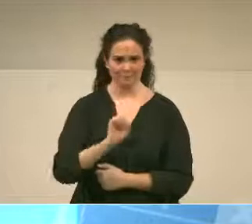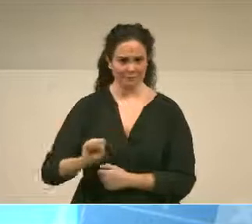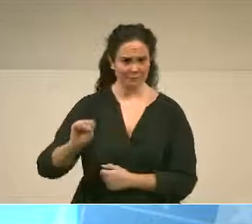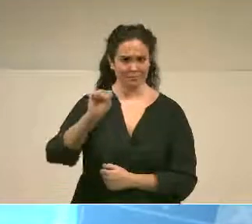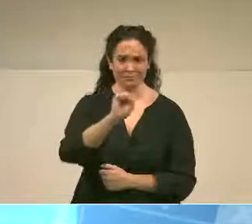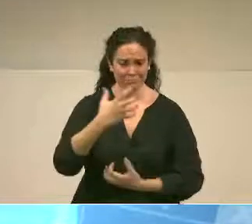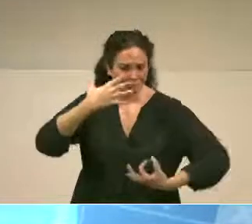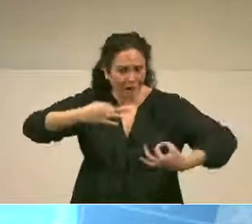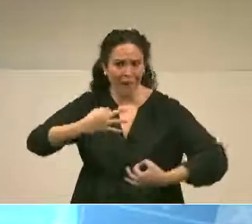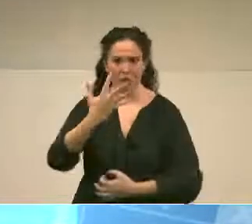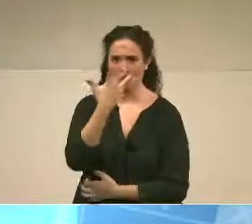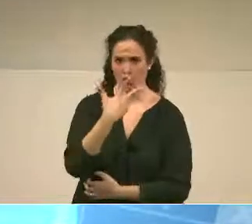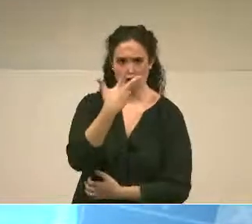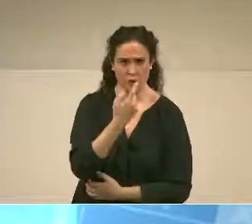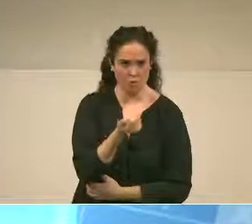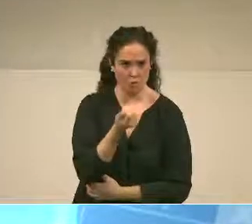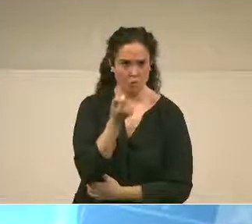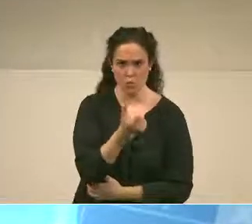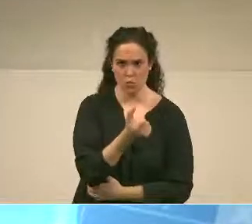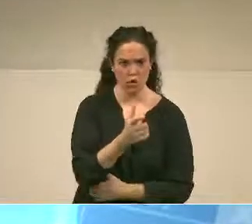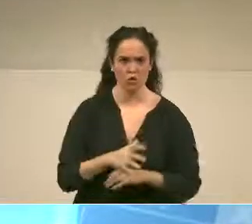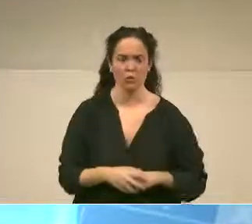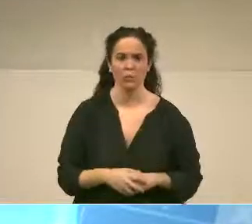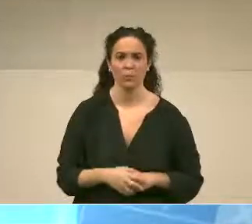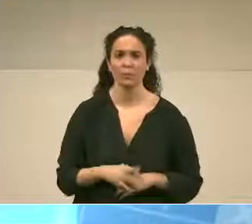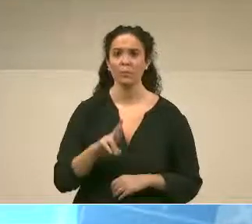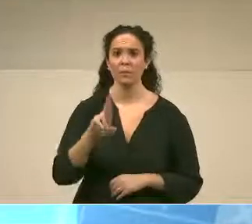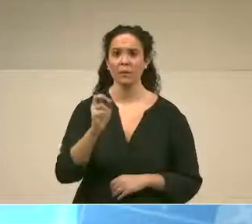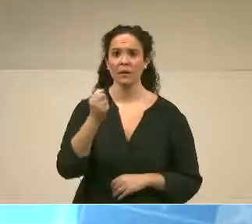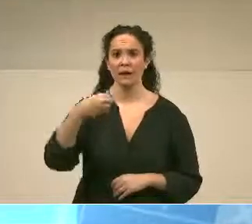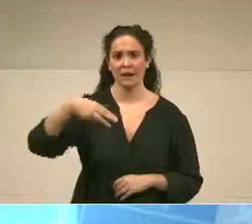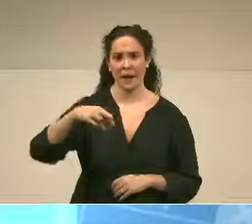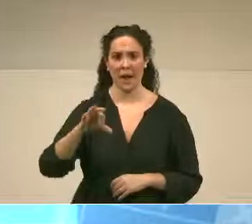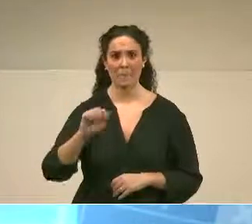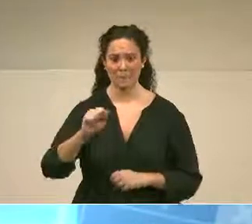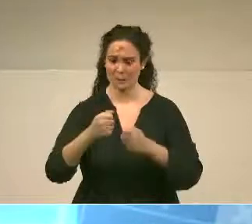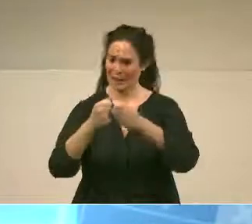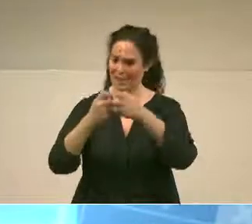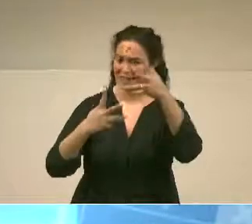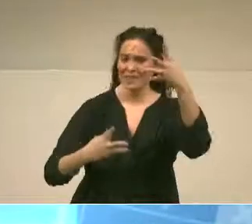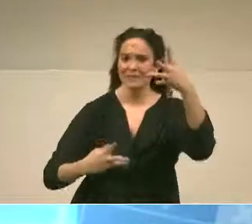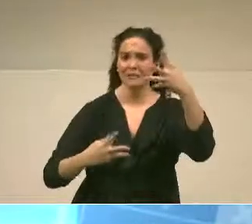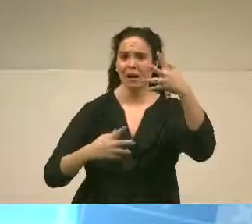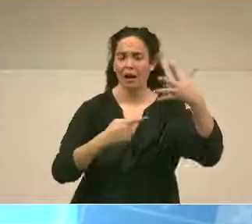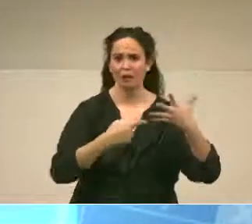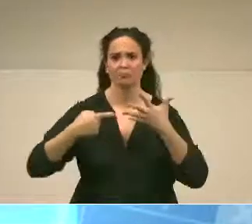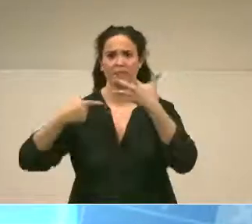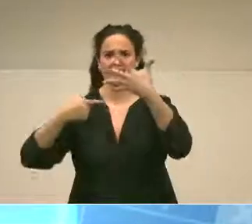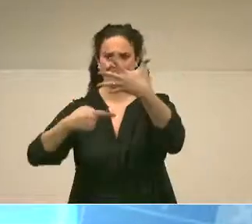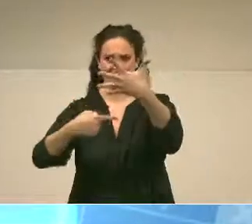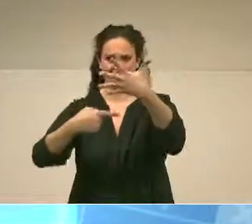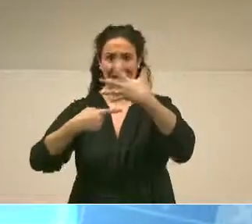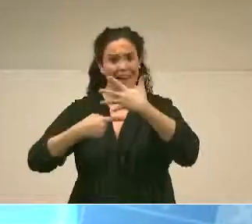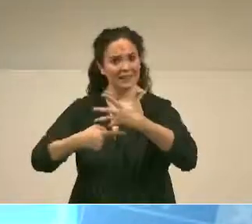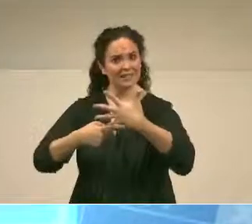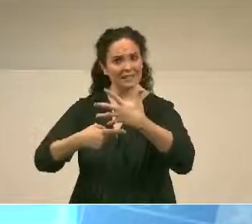gutxi duguna espazio hoietaz, eta Ramsar zerrenda horretan hain zuzen 6 ditugu. 6 horiek dira